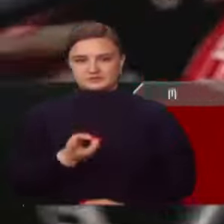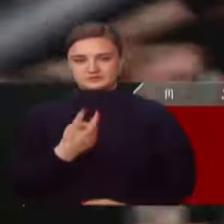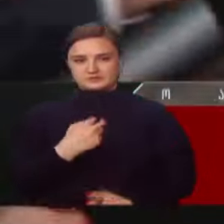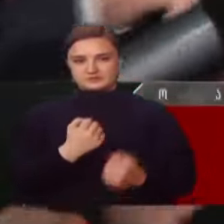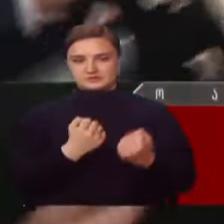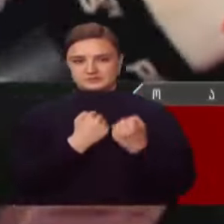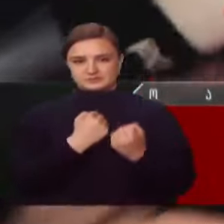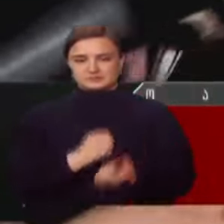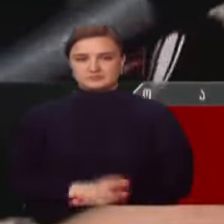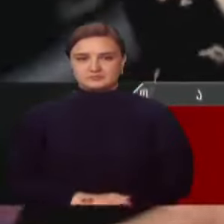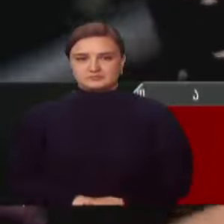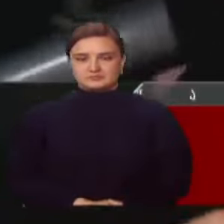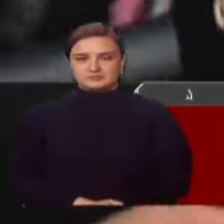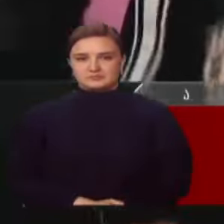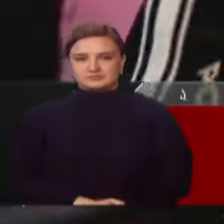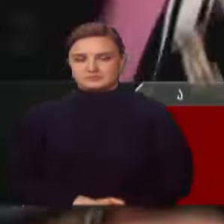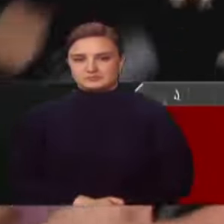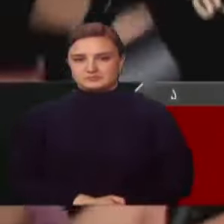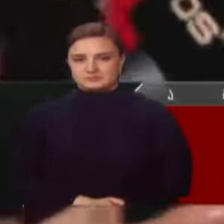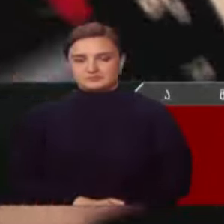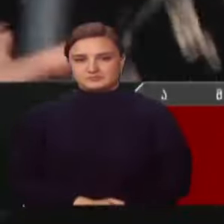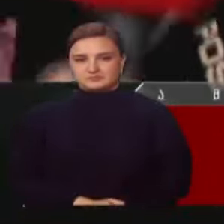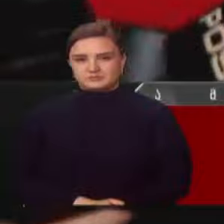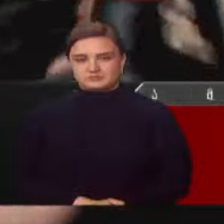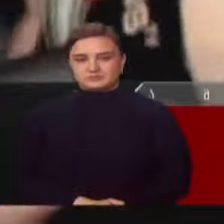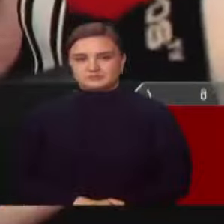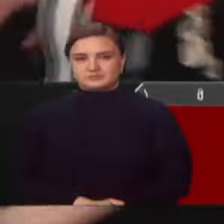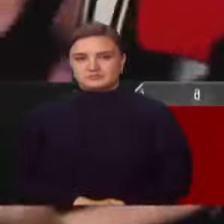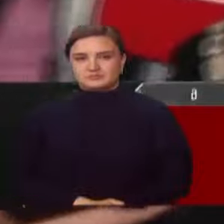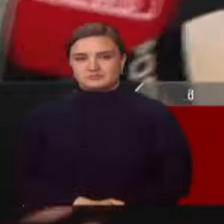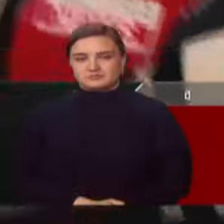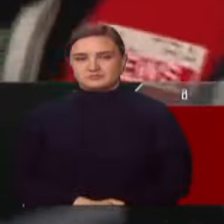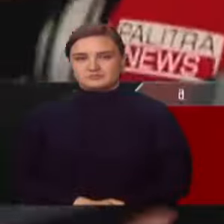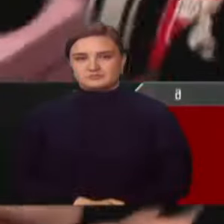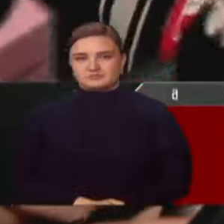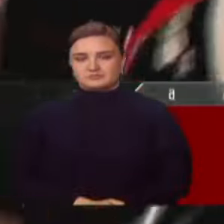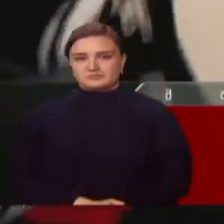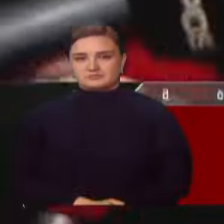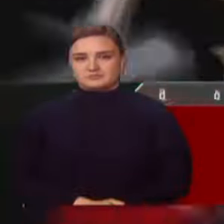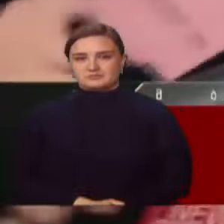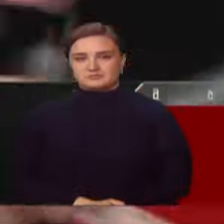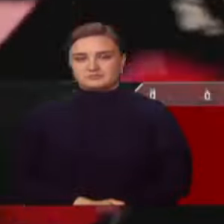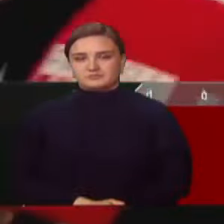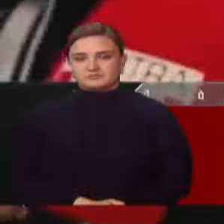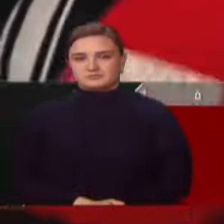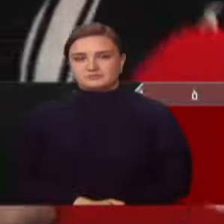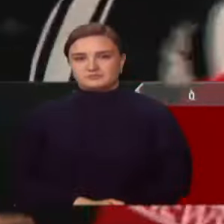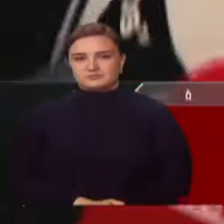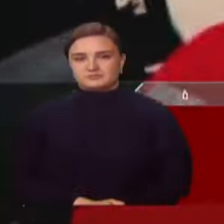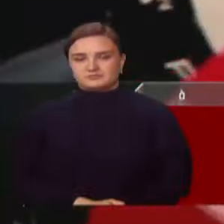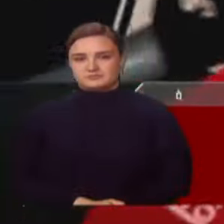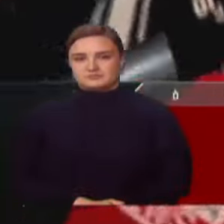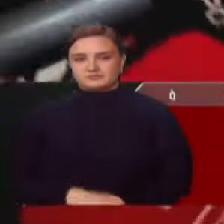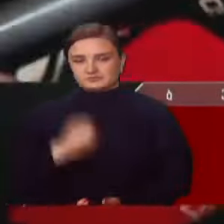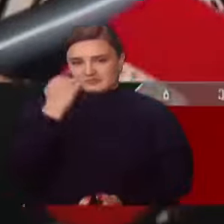რომ დამიჭიროს, რავი, უძლიერესი ენერგია არის აქ და რავი, მადლობის გარდა არანაირი სიყვარული მეპადება ამ